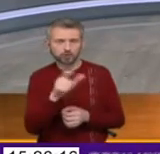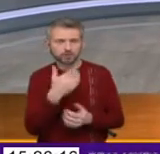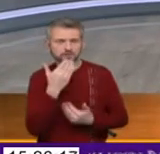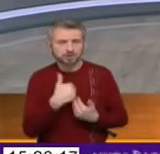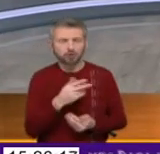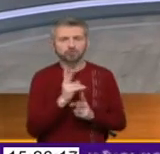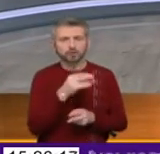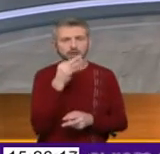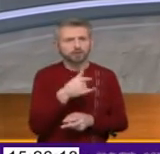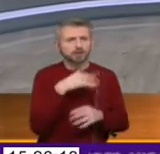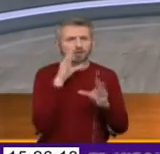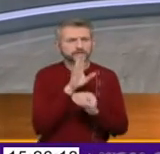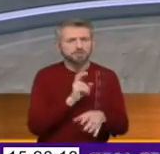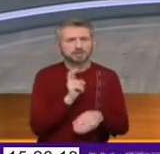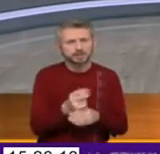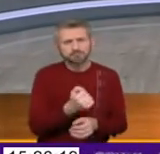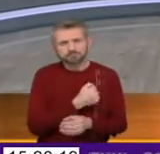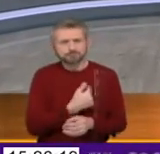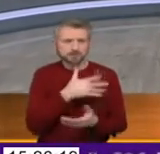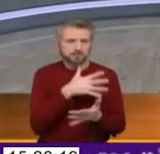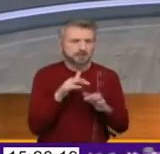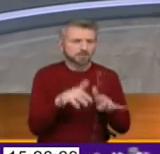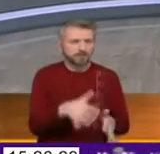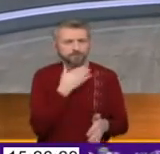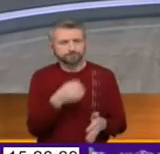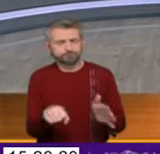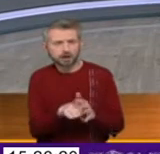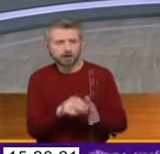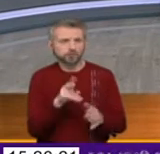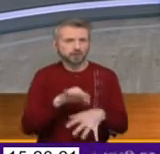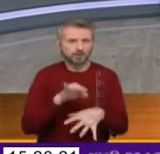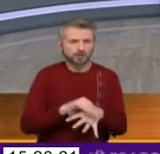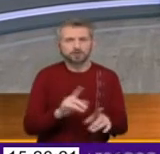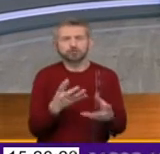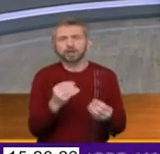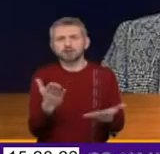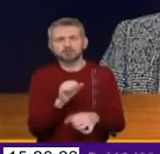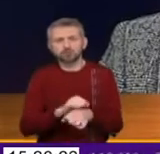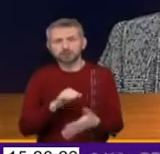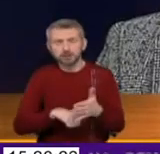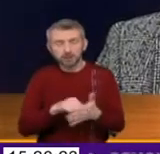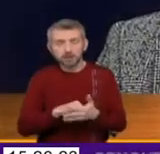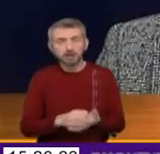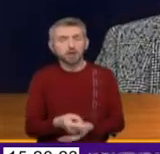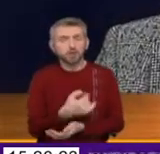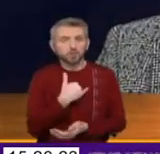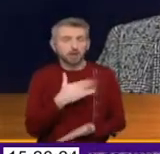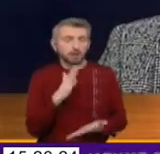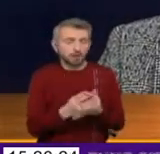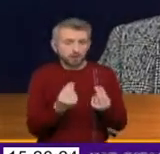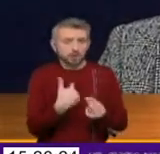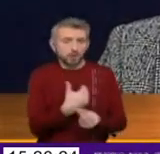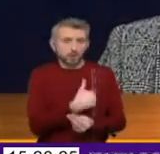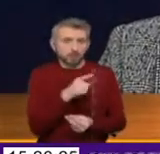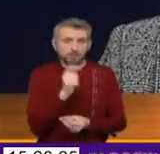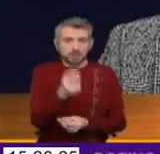сказав, ну я не встиг прийти, на жаль, в мене там були справи, в мене там хтось захворів, ще якісь причини, але у нас є кошти, ми хотіли